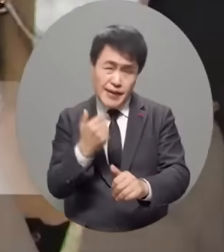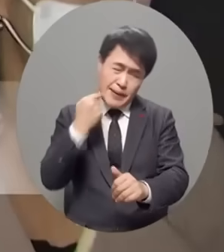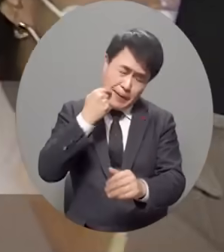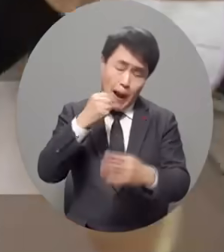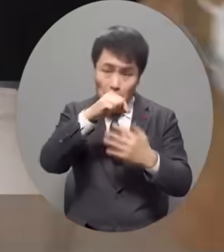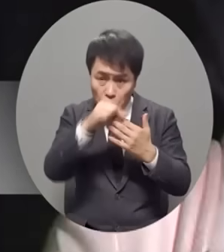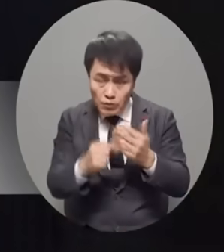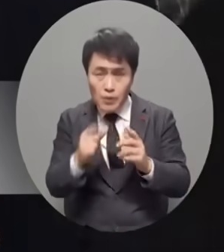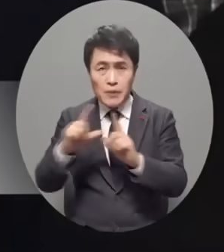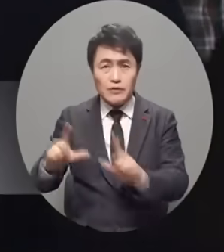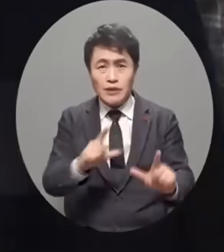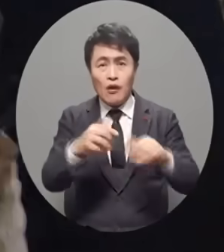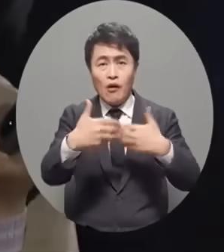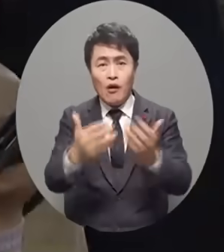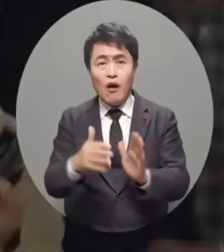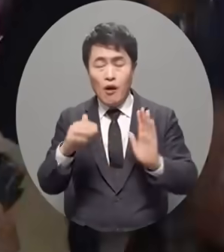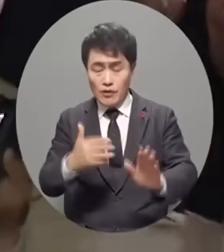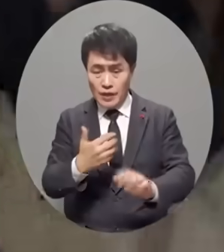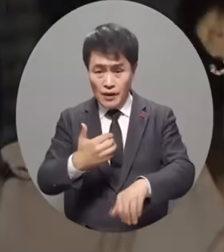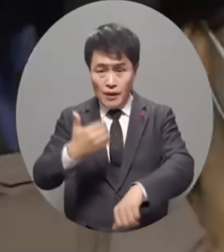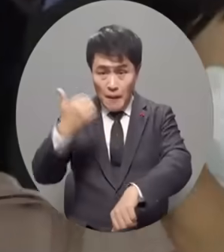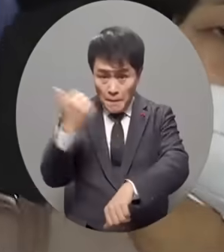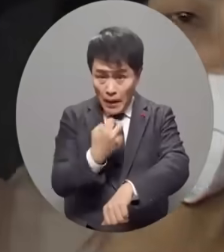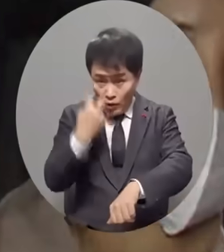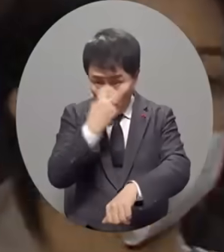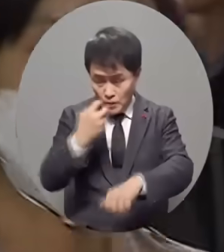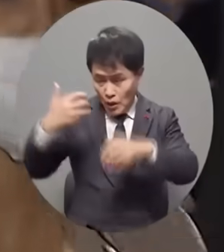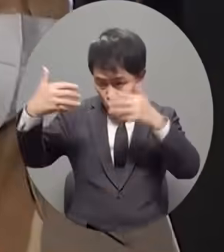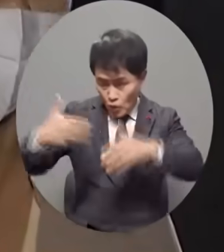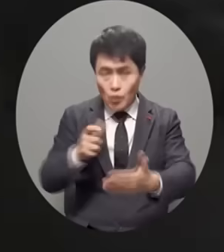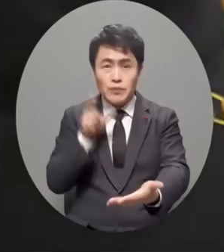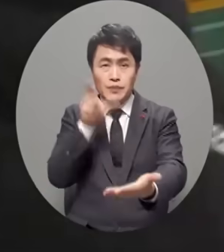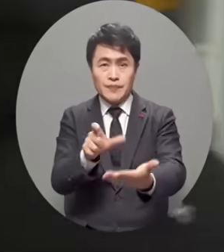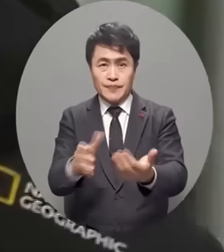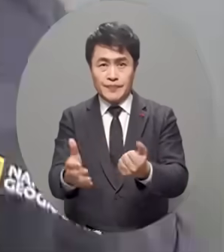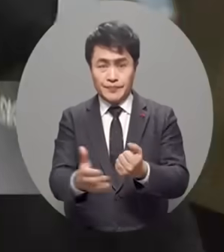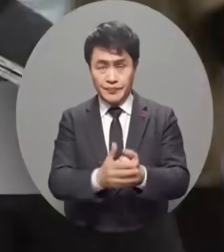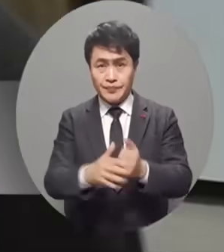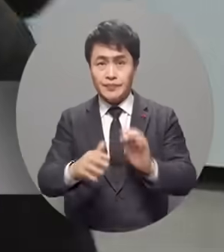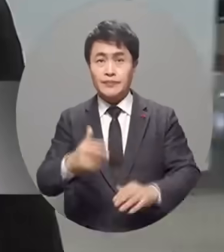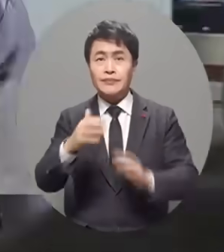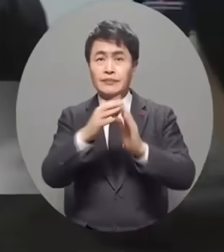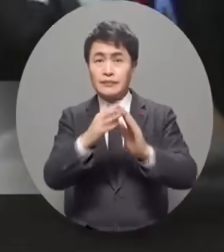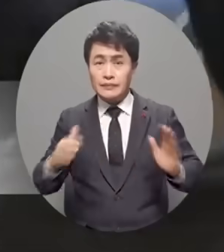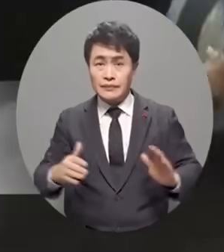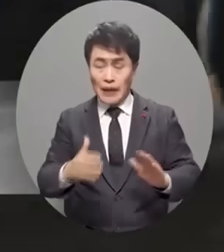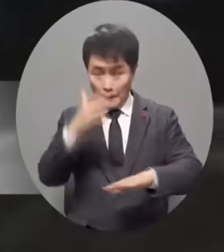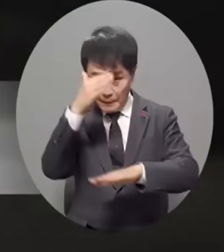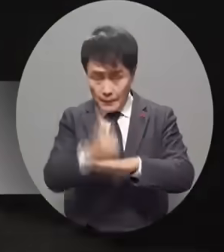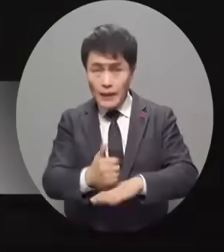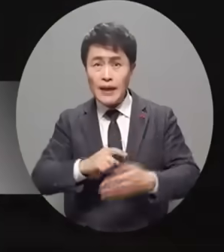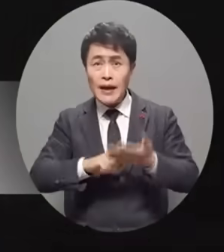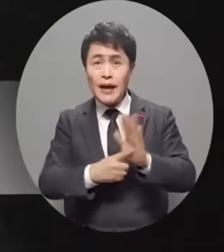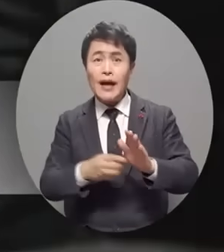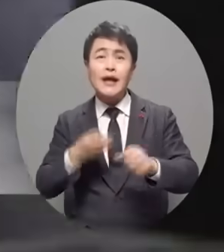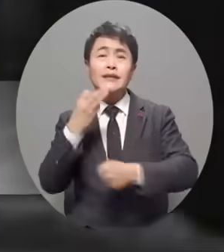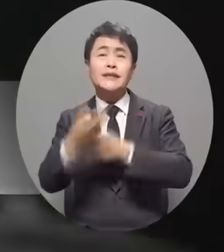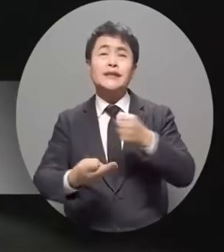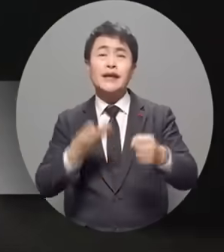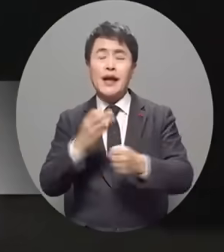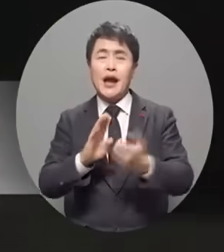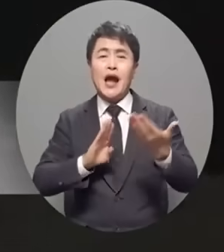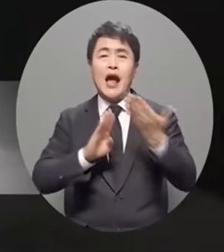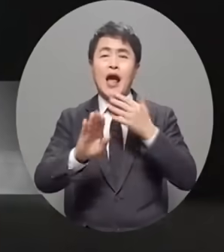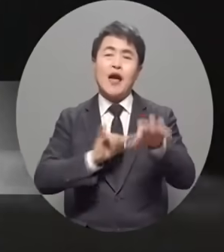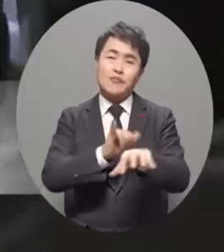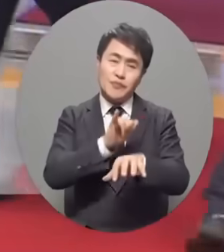생업에 종사하면서 언제든 마약 검사를 받기로 조건도 걸었습니다. 전 씨는 최후 진술에서 13년 넘게 해외에서